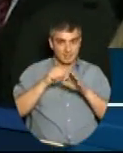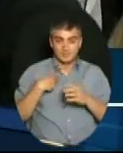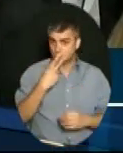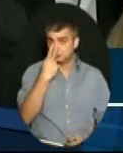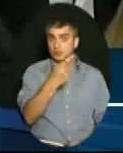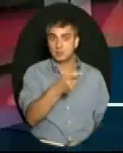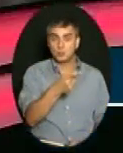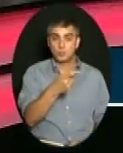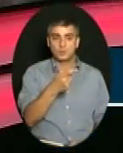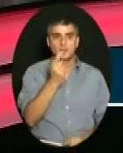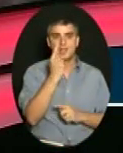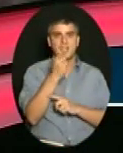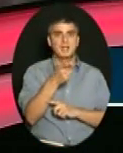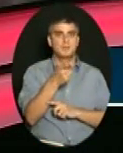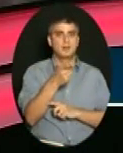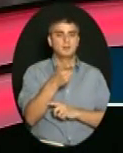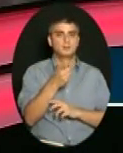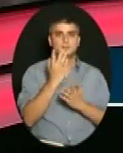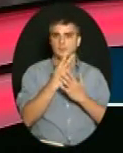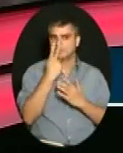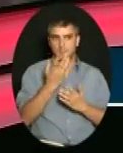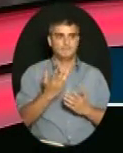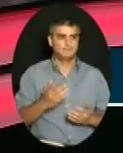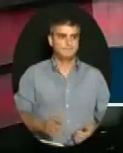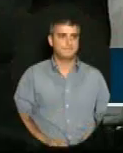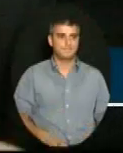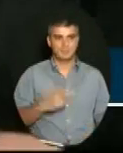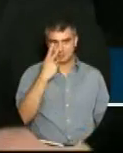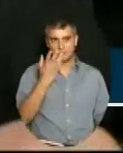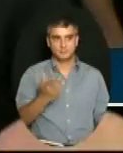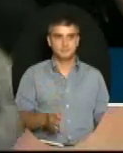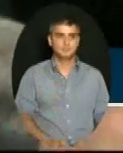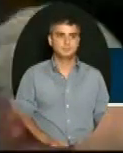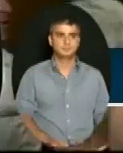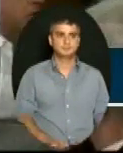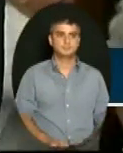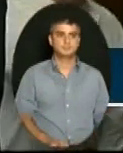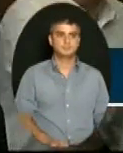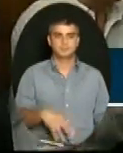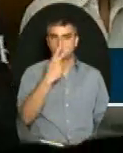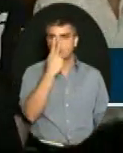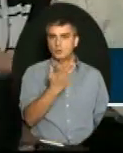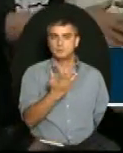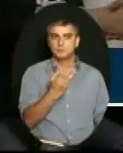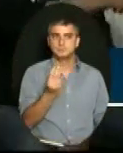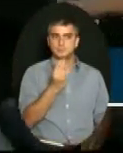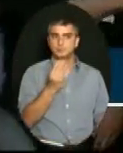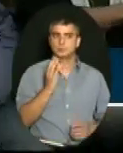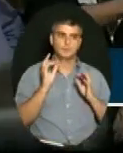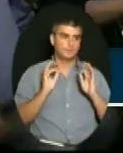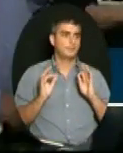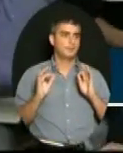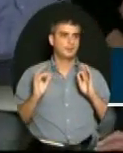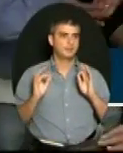שתראו את זה שנייה, את הרגעים האלה, כבר ראו אותם? אנחנו ככה רואים תוך כדי. אוקיי, ורואים משהו שבאמת